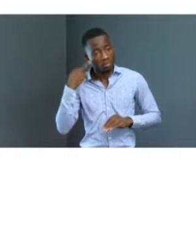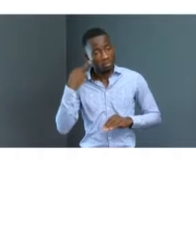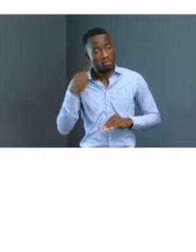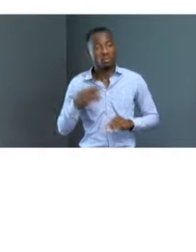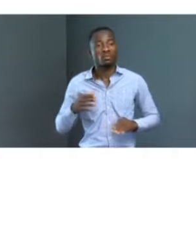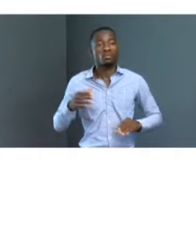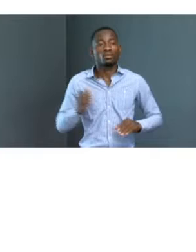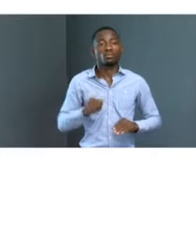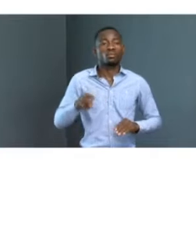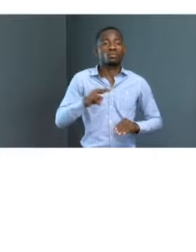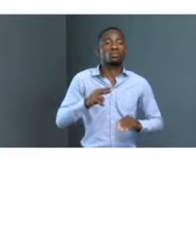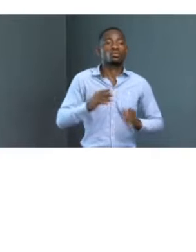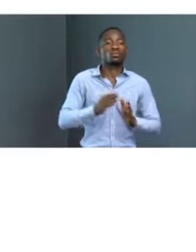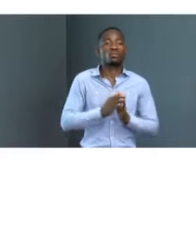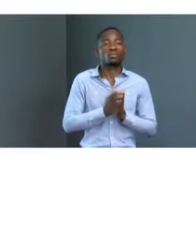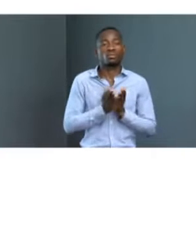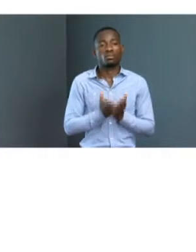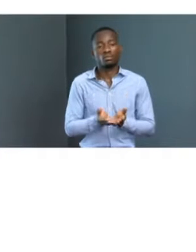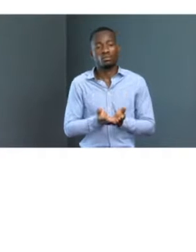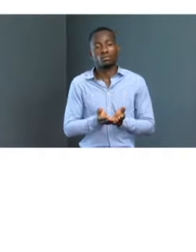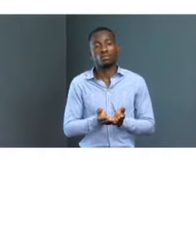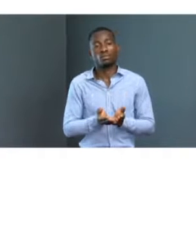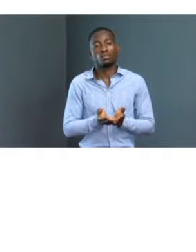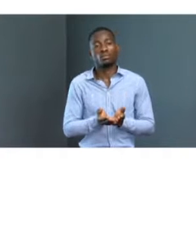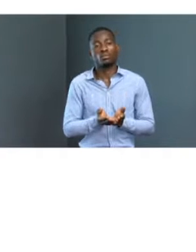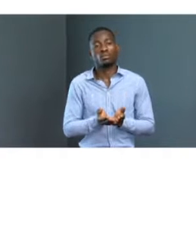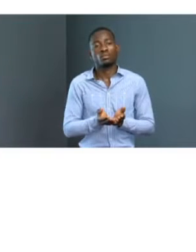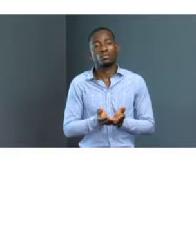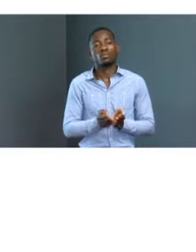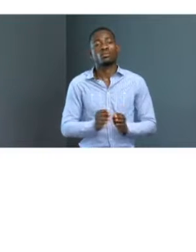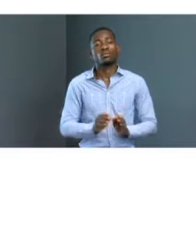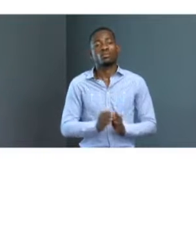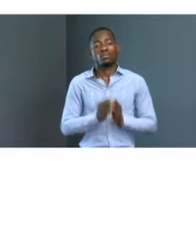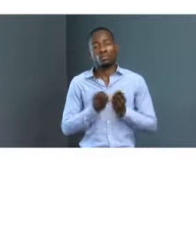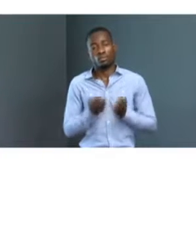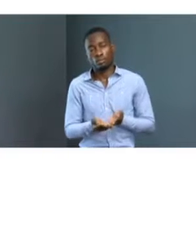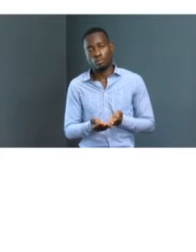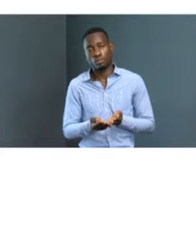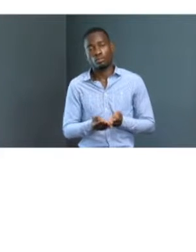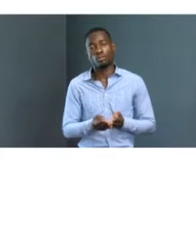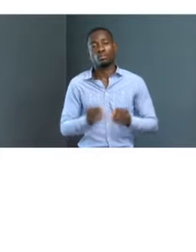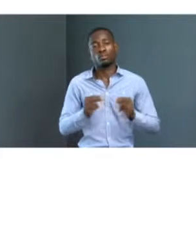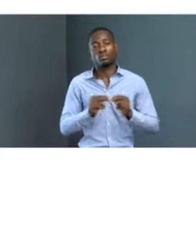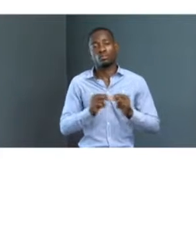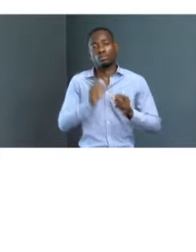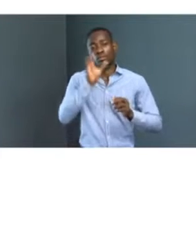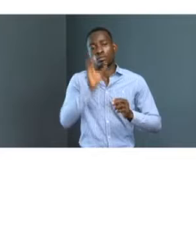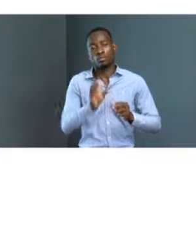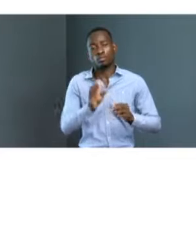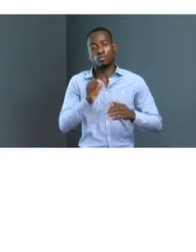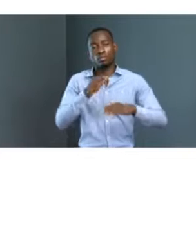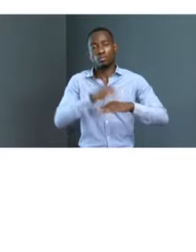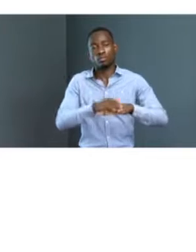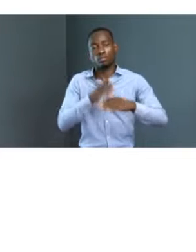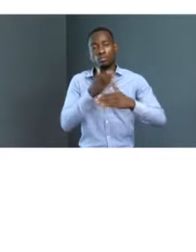prenez vos cahiers et ouvrez le cahier au niveau du chapitre sur la division cellulaire.